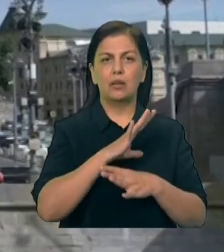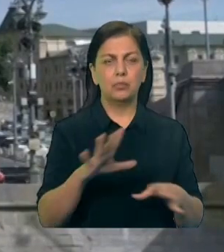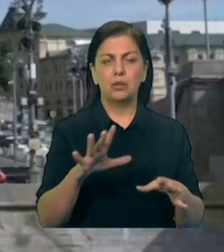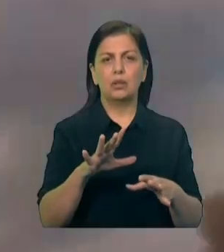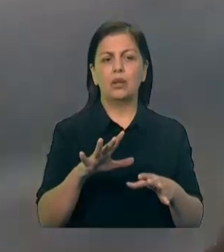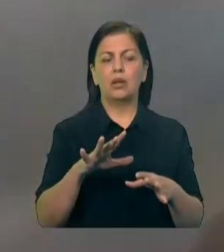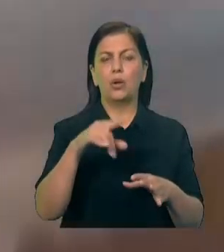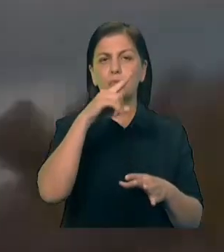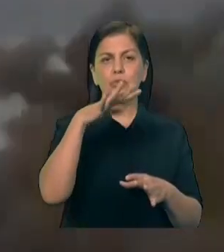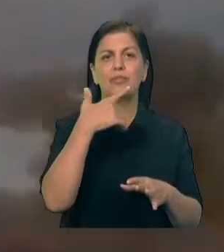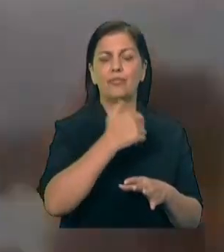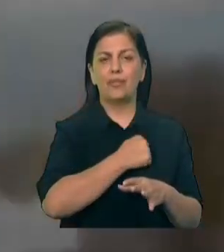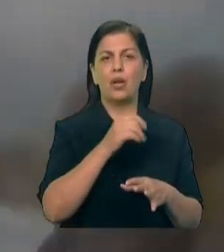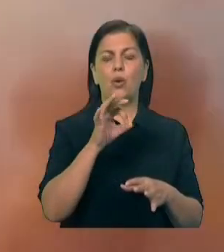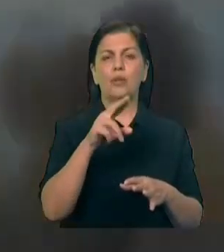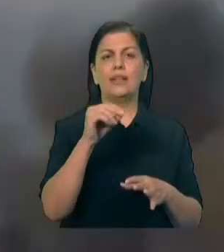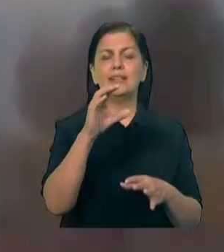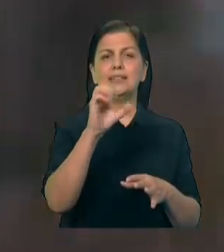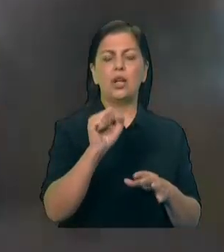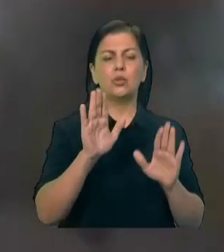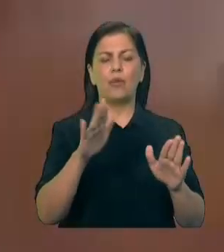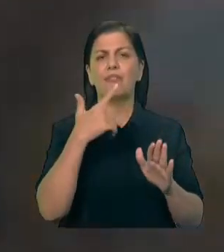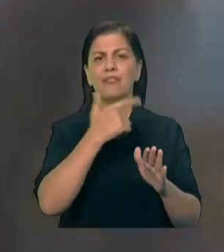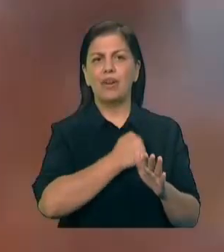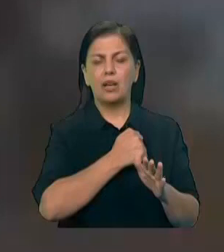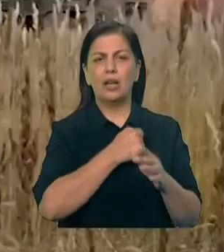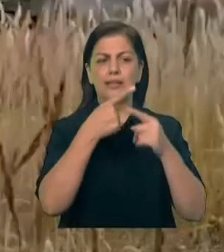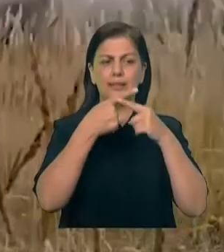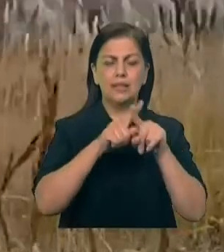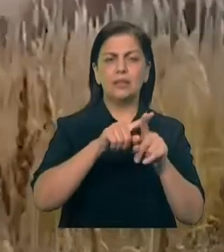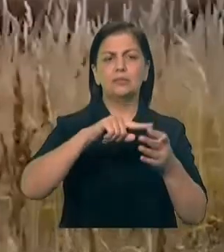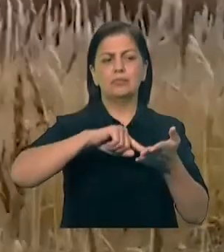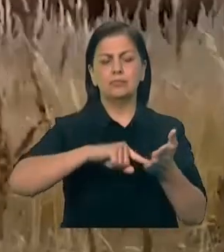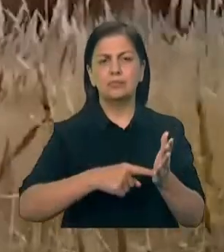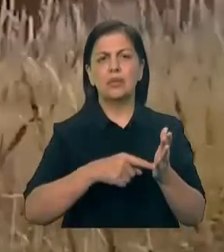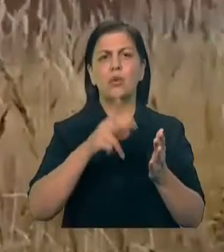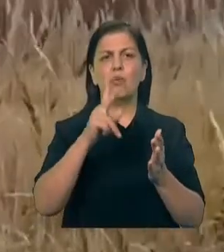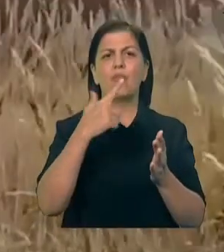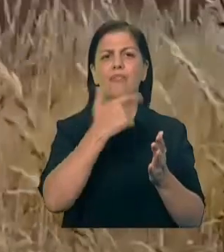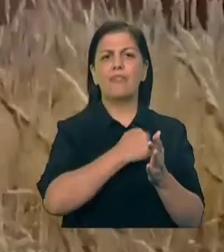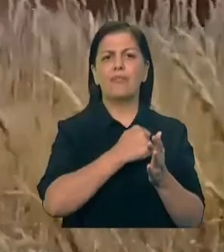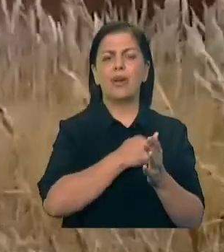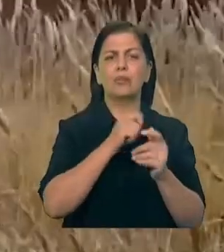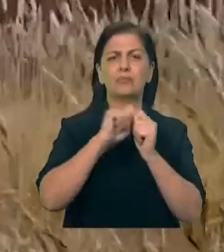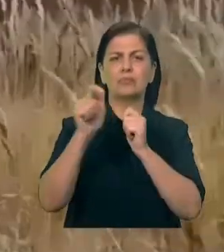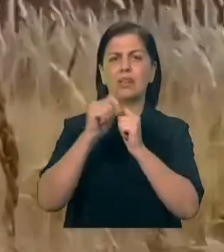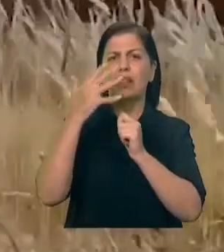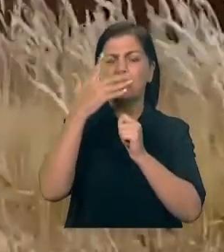qüvvələri Ukraynada yalnız silah-sursat anbarları, hərbi texnikaların təmir olunduğu obyektləri, muzluların cəmləşdiyi və təlim